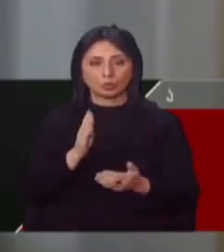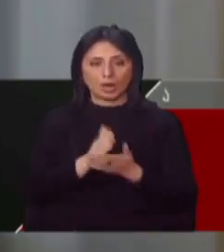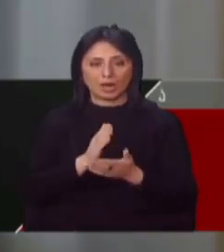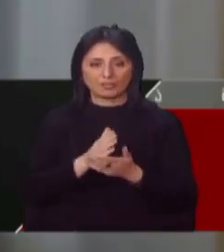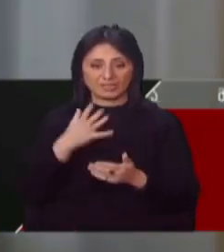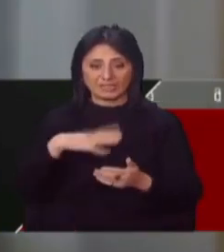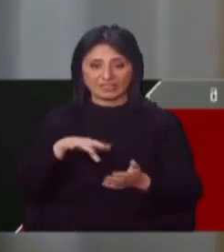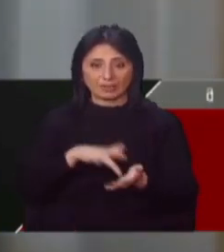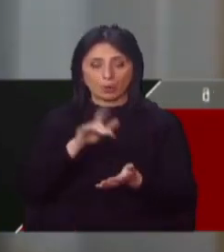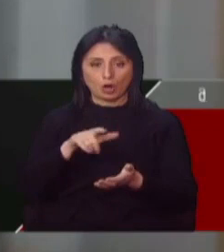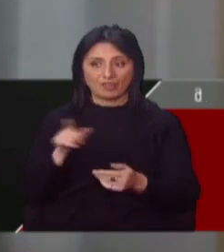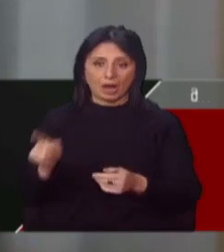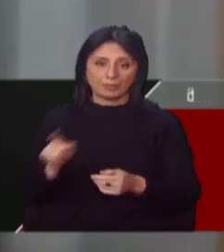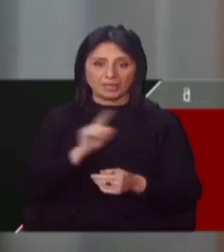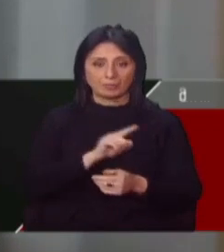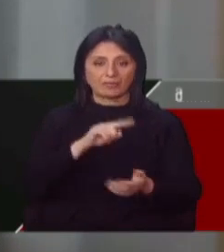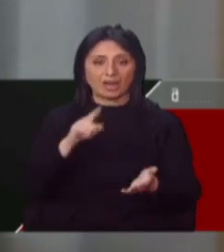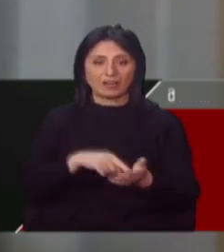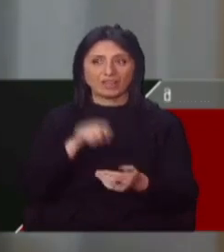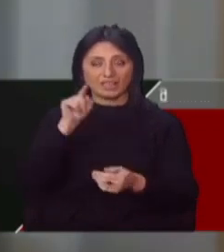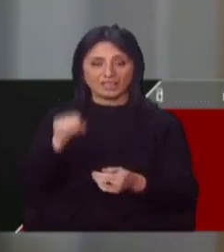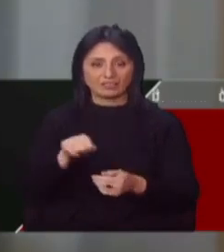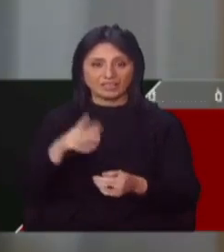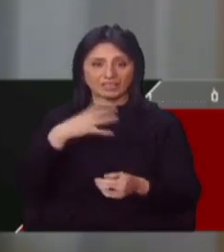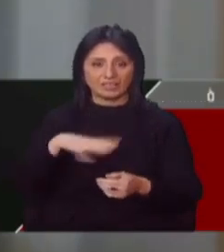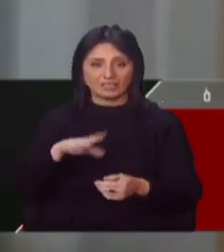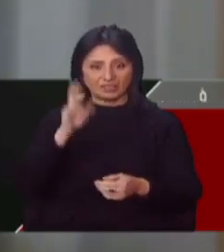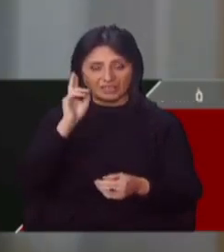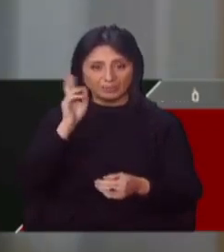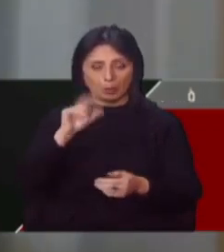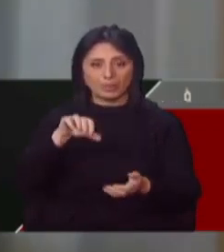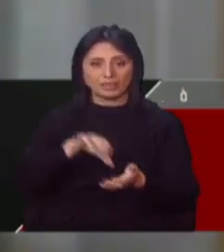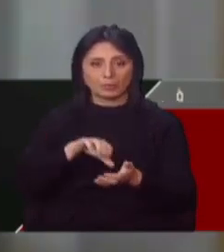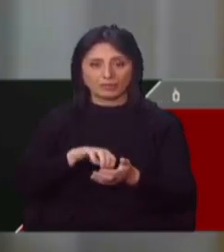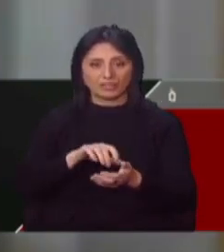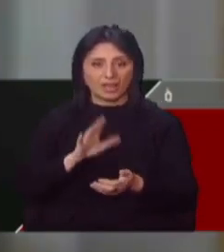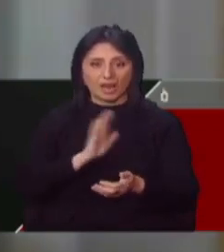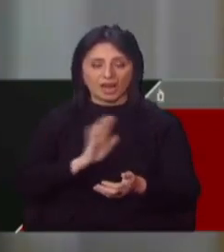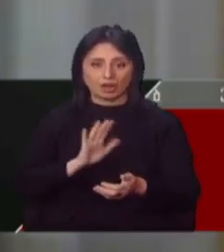არიან საქართველოს მოქალაქეები ამა თუ იმ ქალაქში, იქ საქართველოს დიპლომატიურ წარმომადგენლობაში